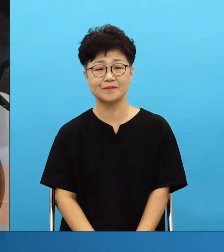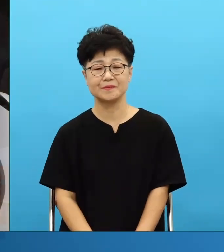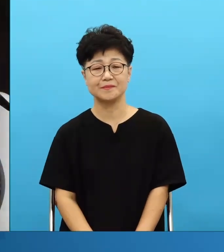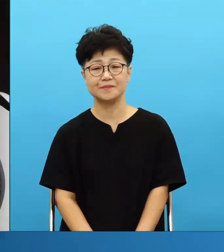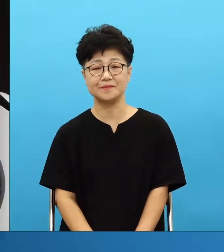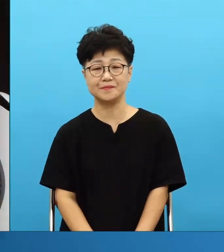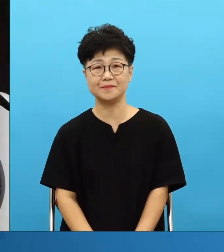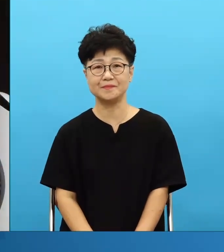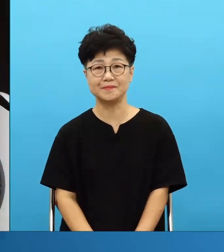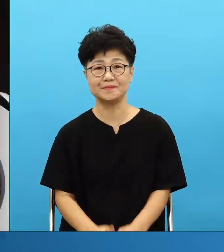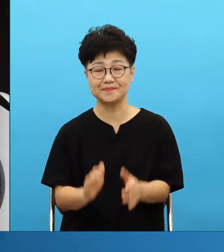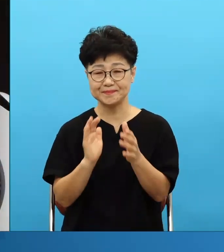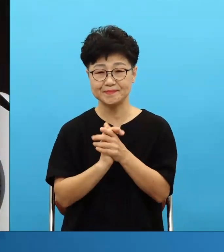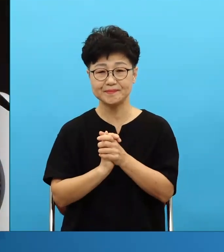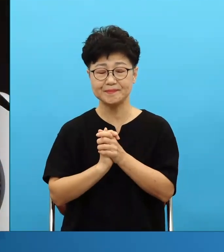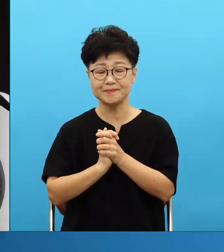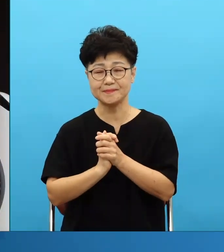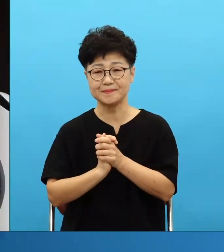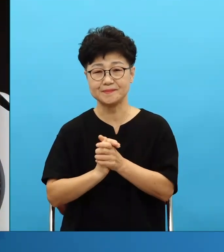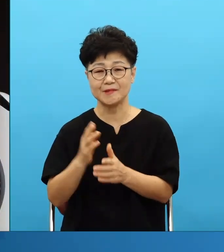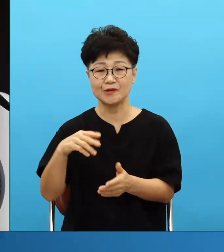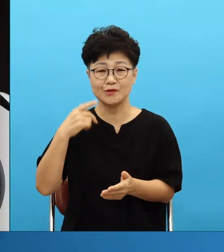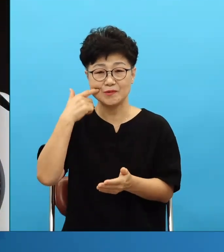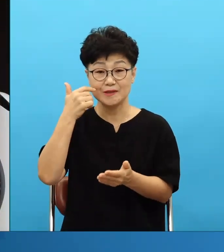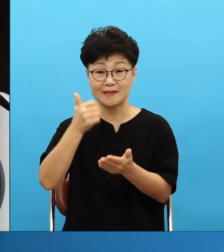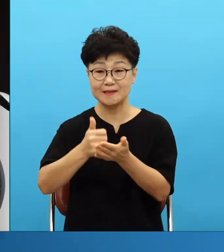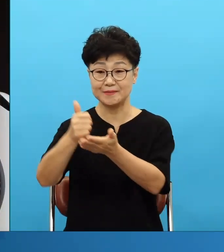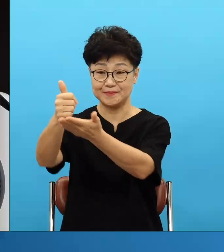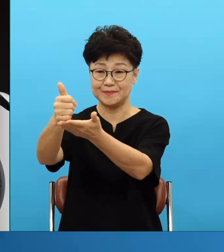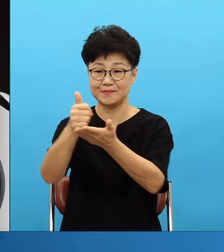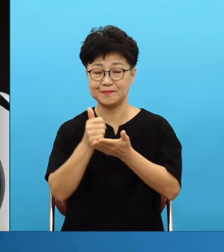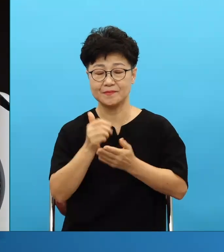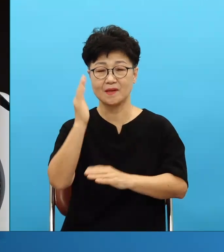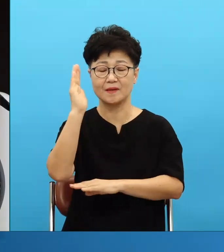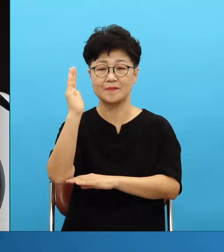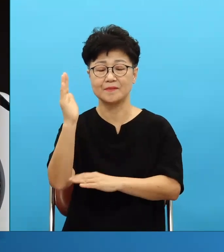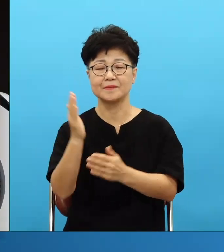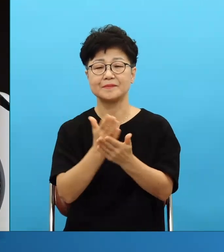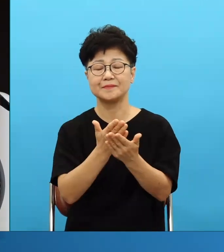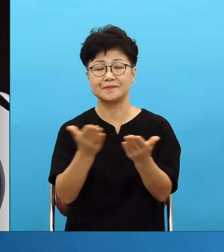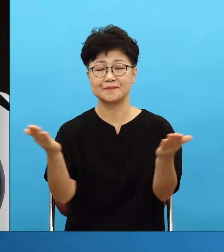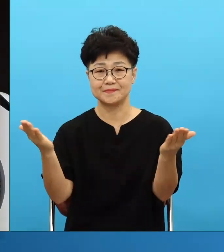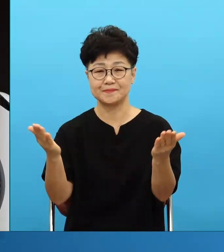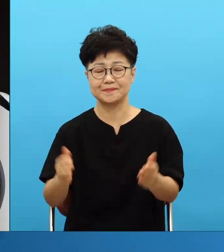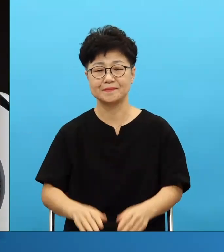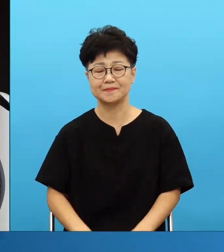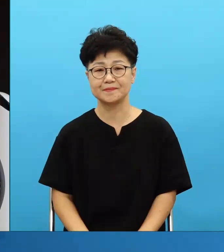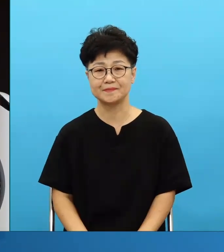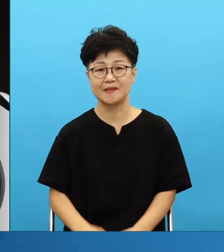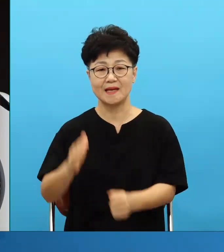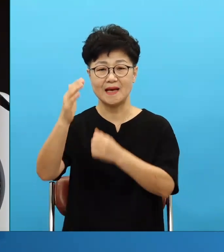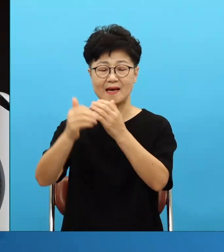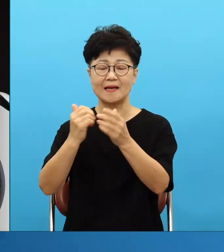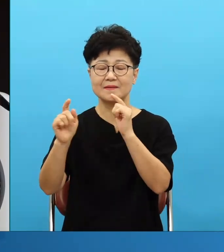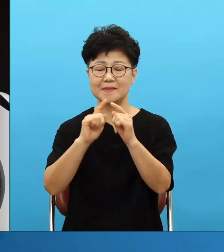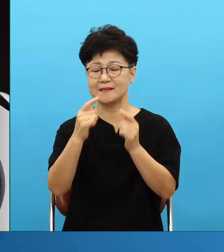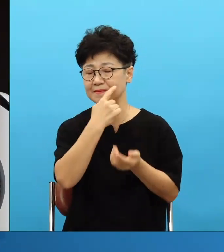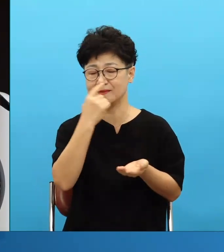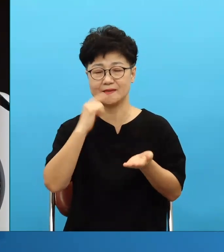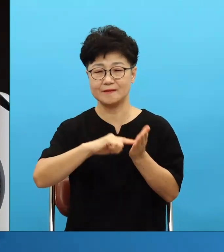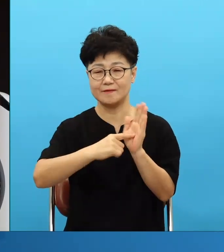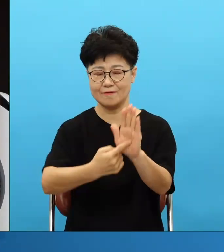없어도. 아멘. 유광수 목사님께서 구역공과 현장에 성실될 여호와의 말씀을 증거해